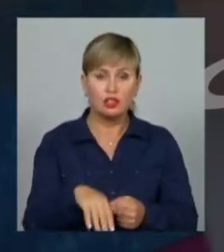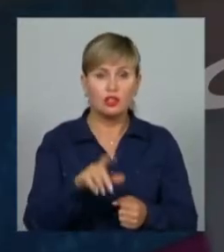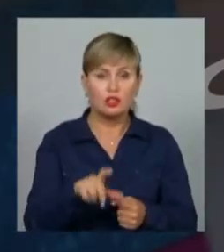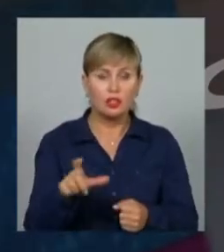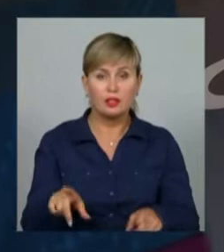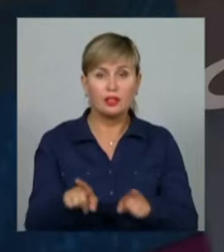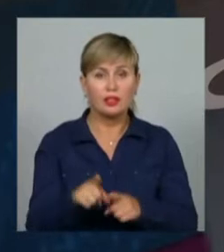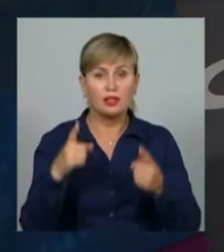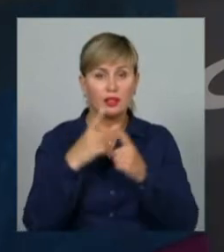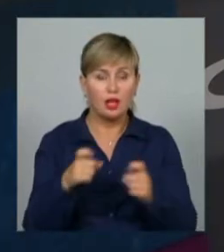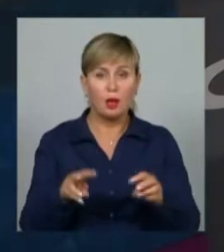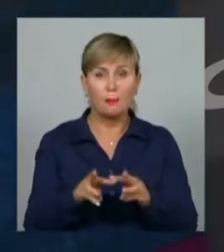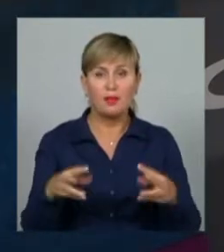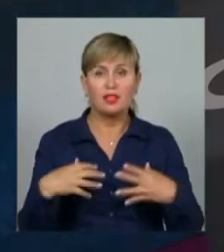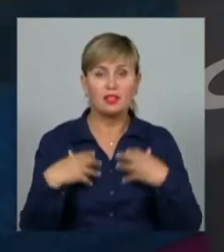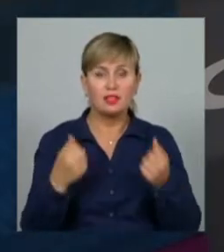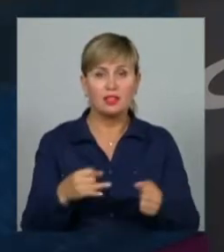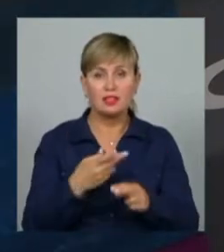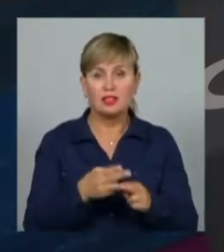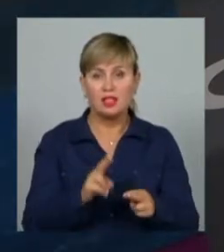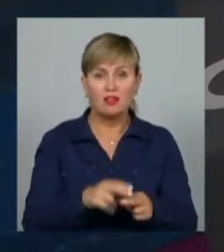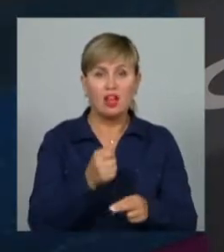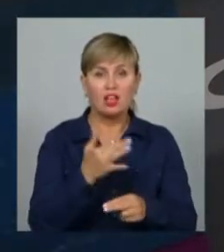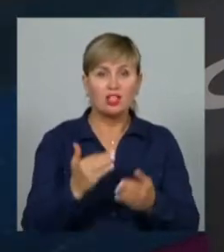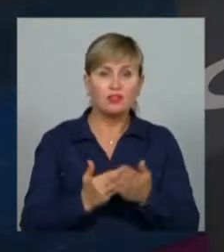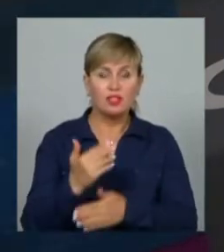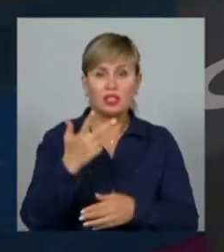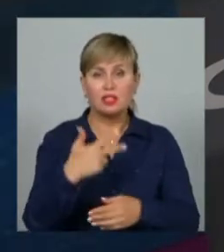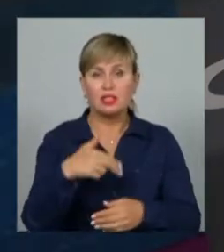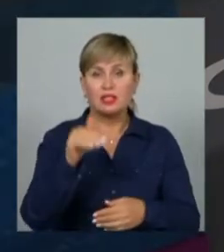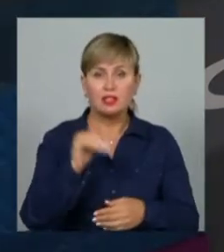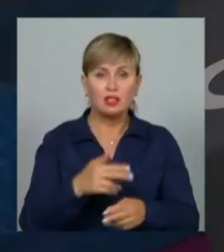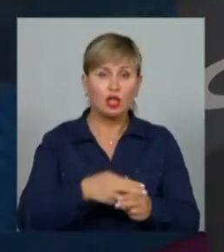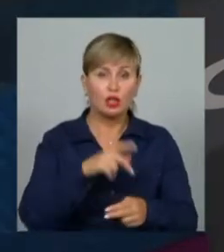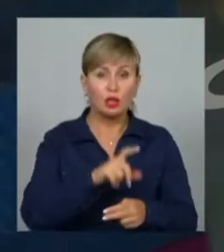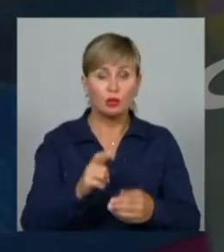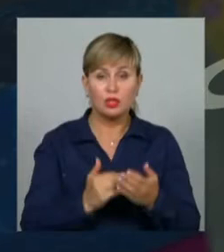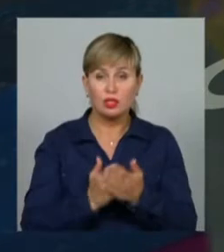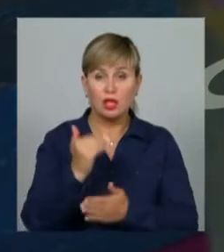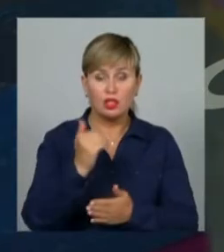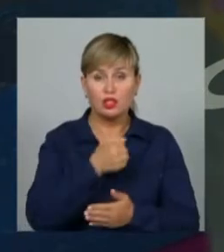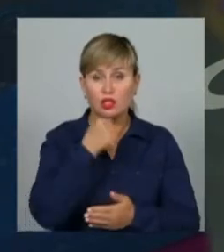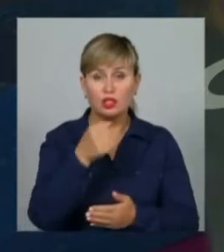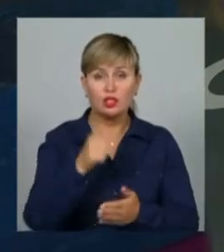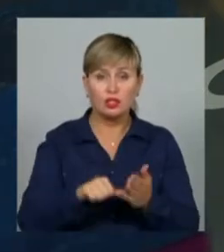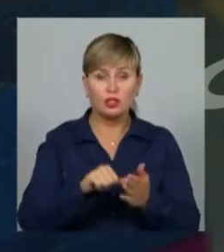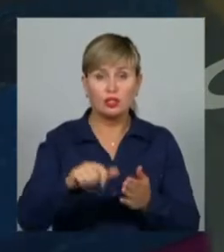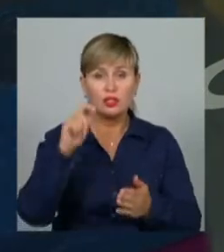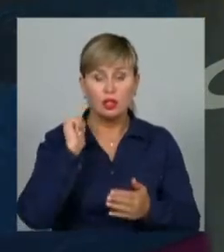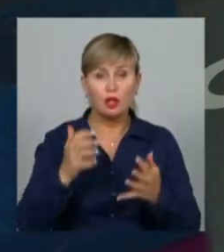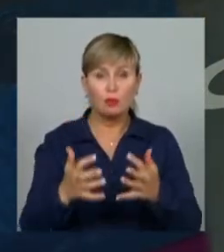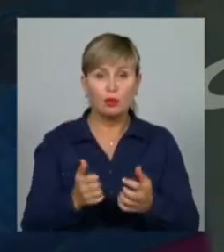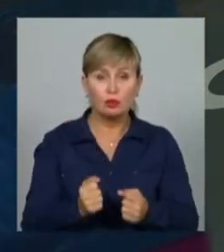Такие данные приводит Минздрав. Из этого количества свыше 30 тысяч – это люди старше 65 лет. Причем